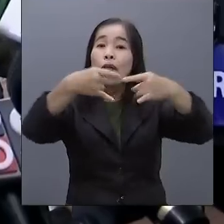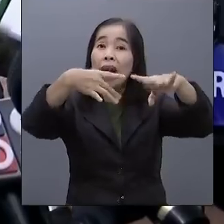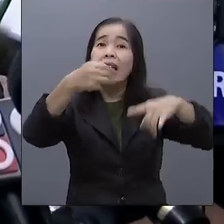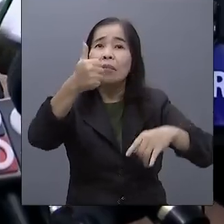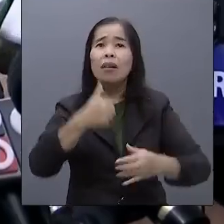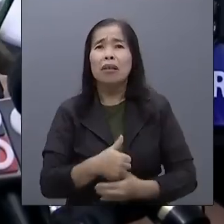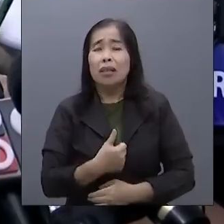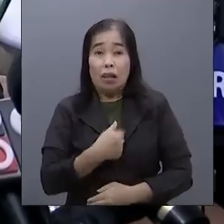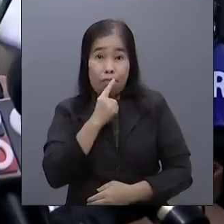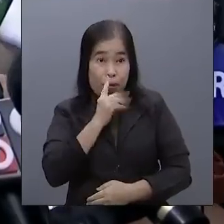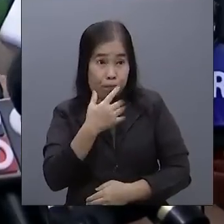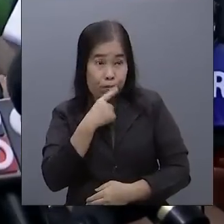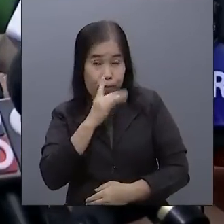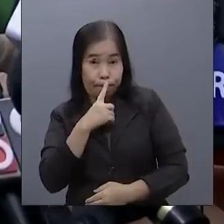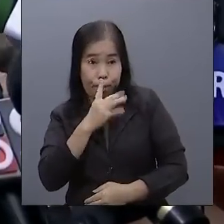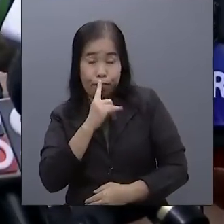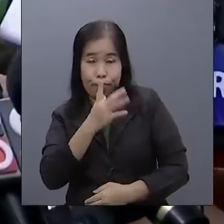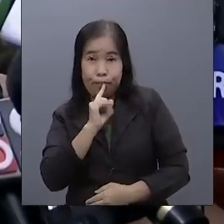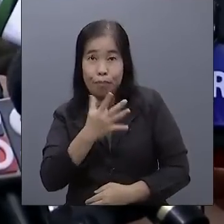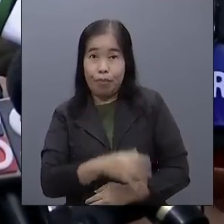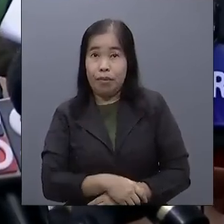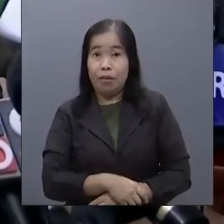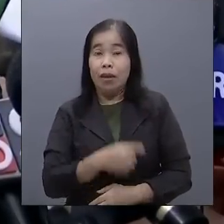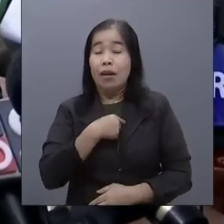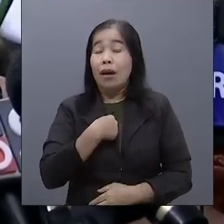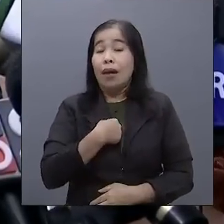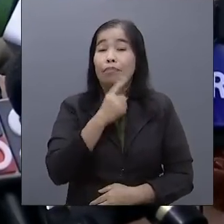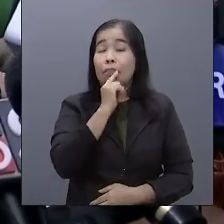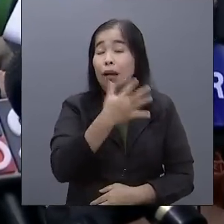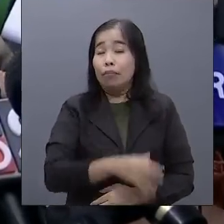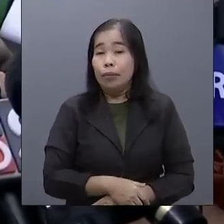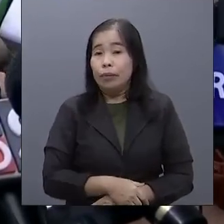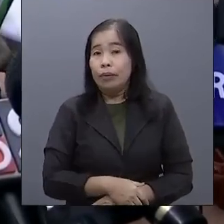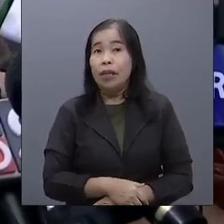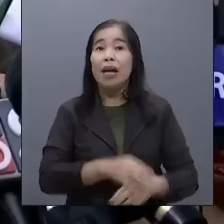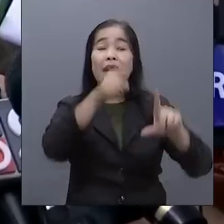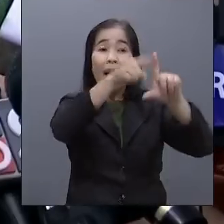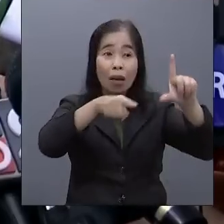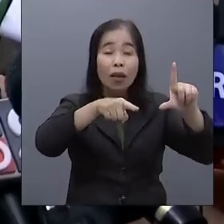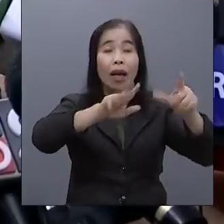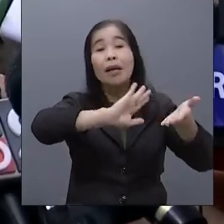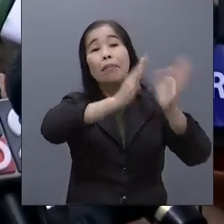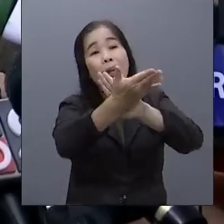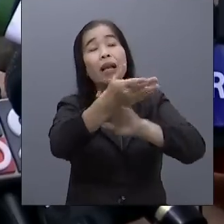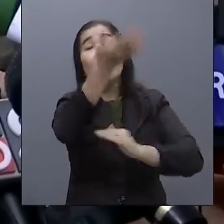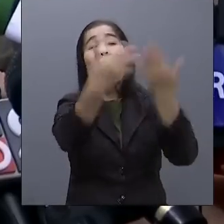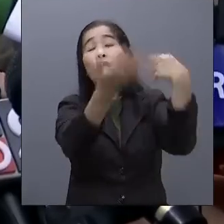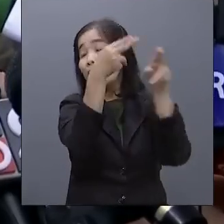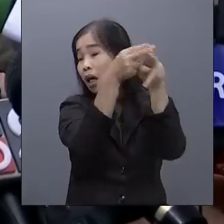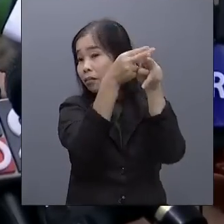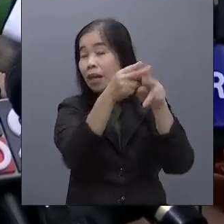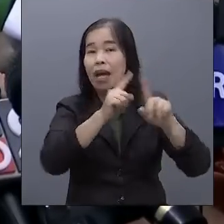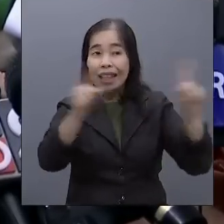นะไม่ได้บอกไม่ได้บอกว่าก้าวไกลอาจจะไปเป็นจะไปอยู่ตรงไหนก็ตาม